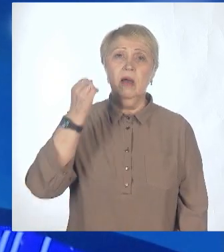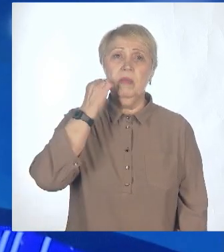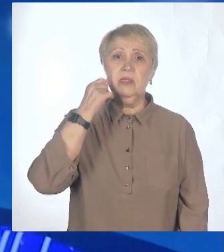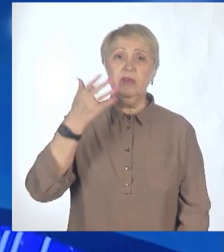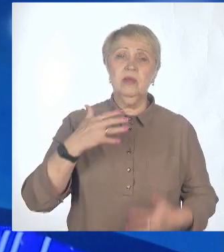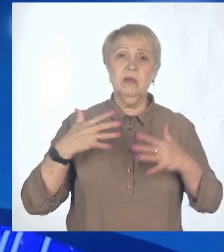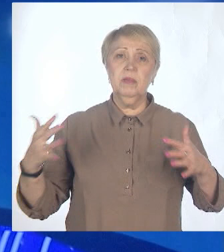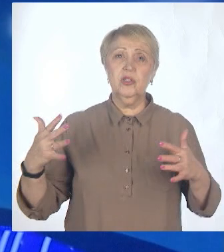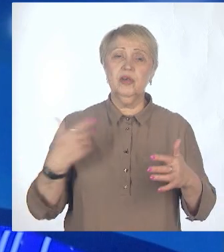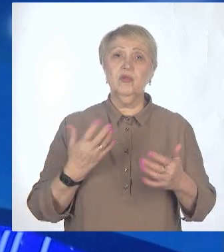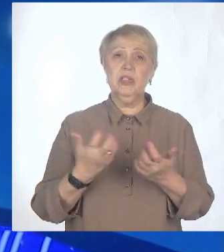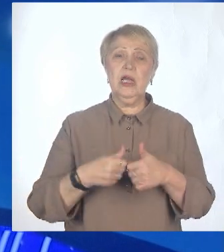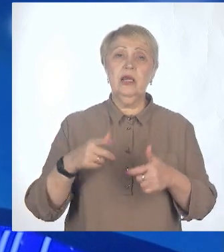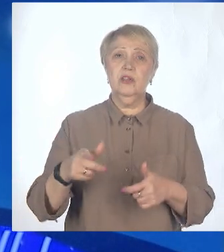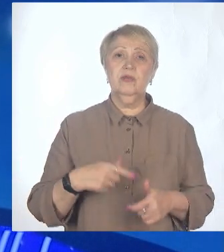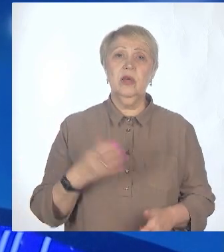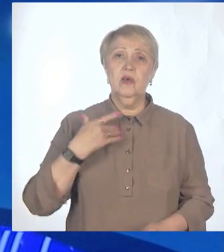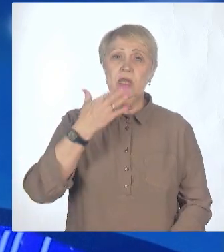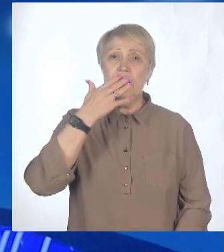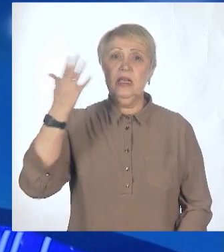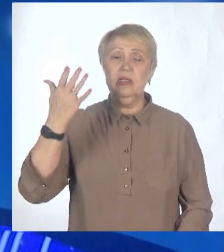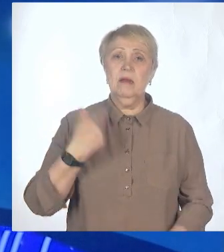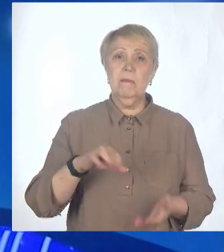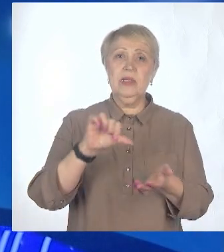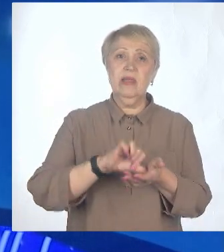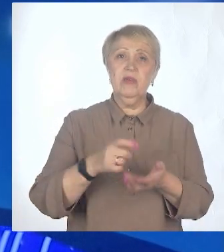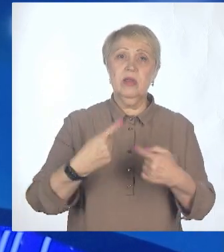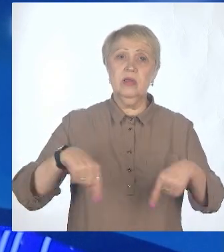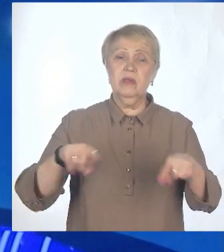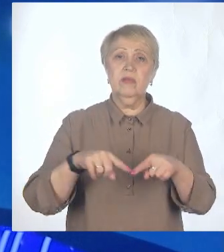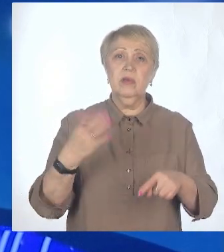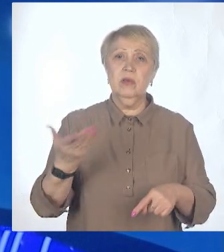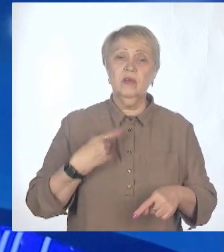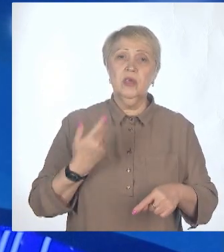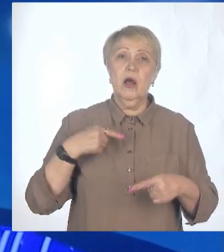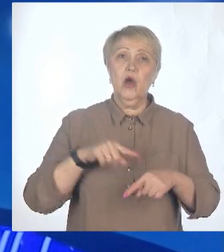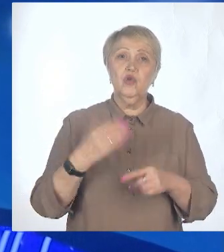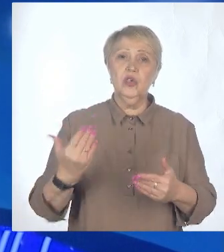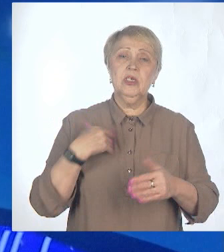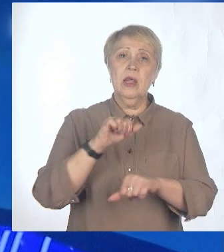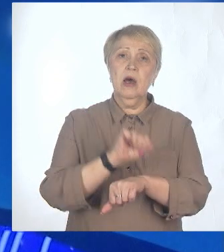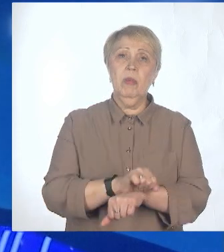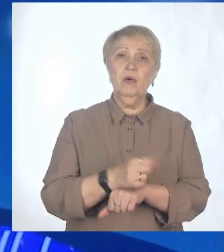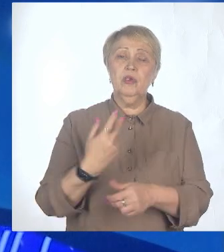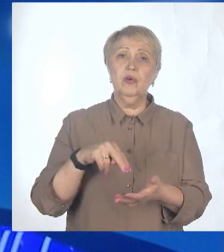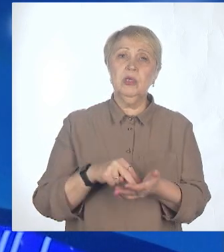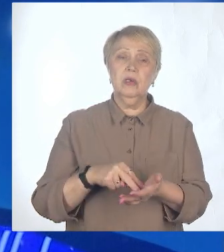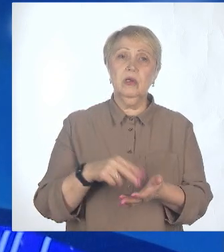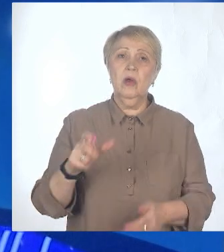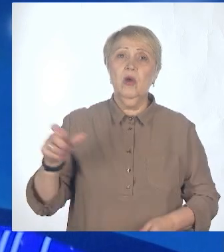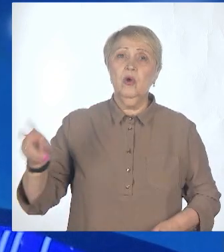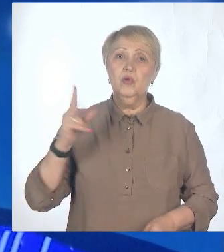большим количеством иностранных представительств, которые сейчас вот на паузе стоят, люди, ну